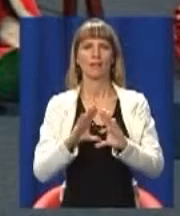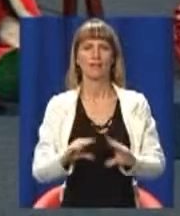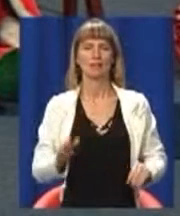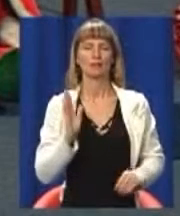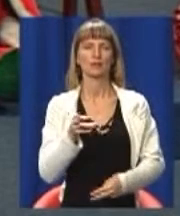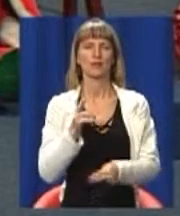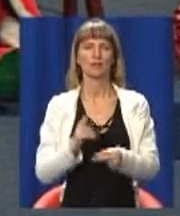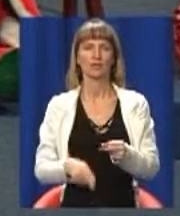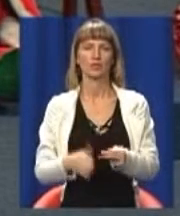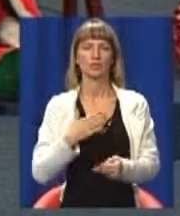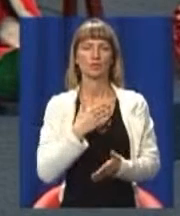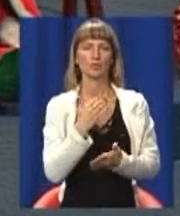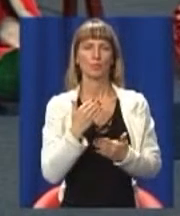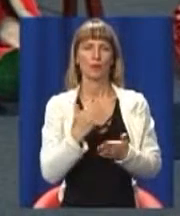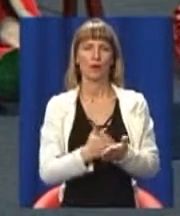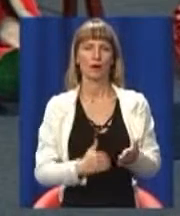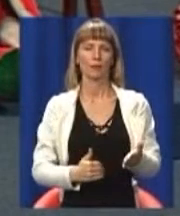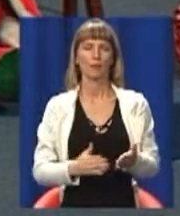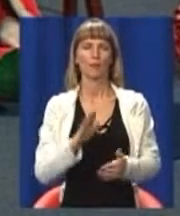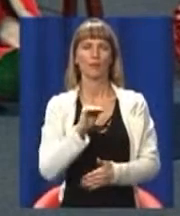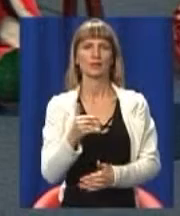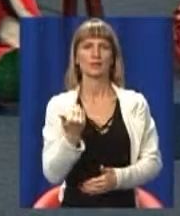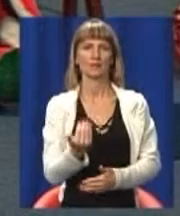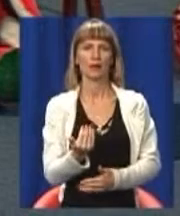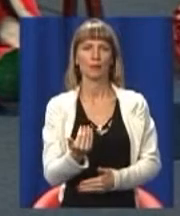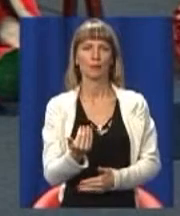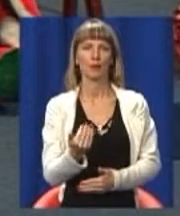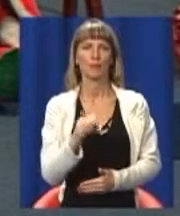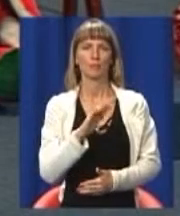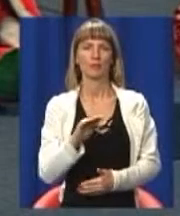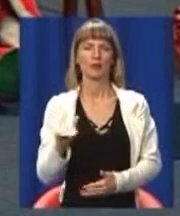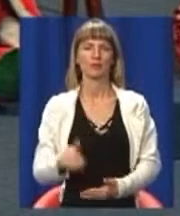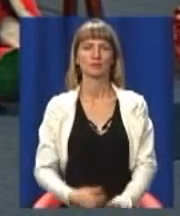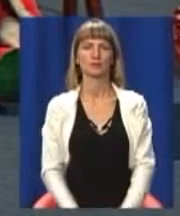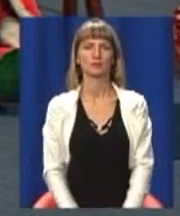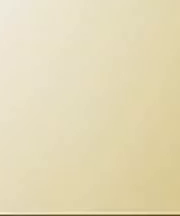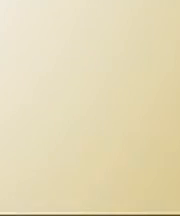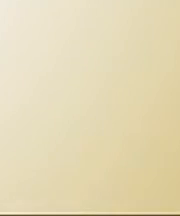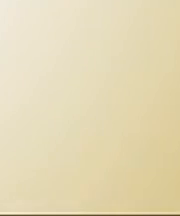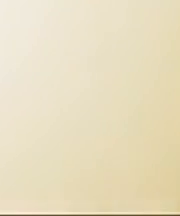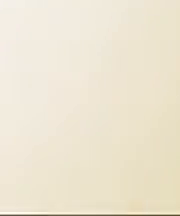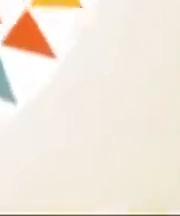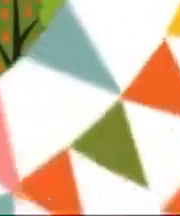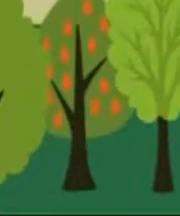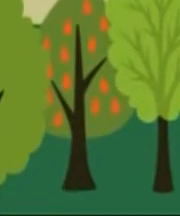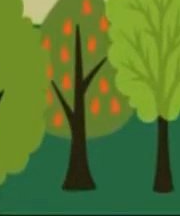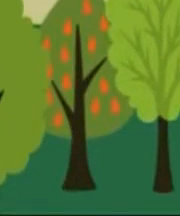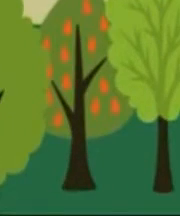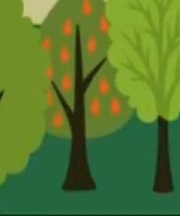будемо завершувати нашу передачу. Прощаємося з вами. Бувайте. До свидання.